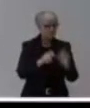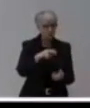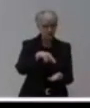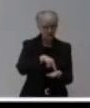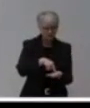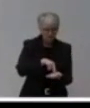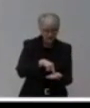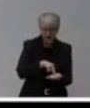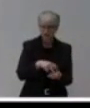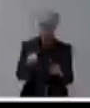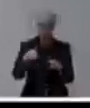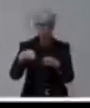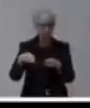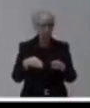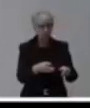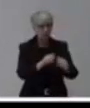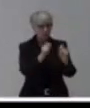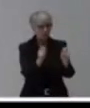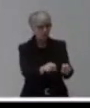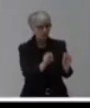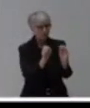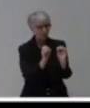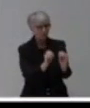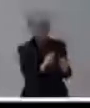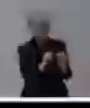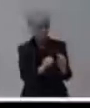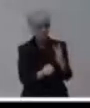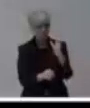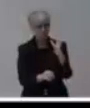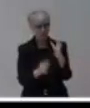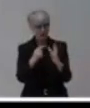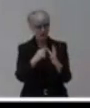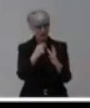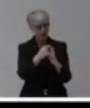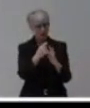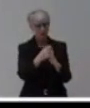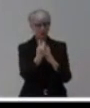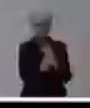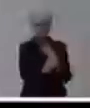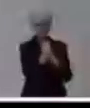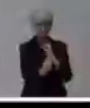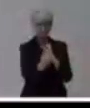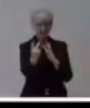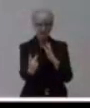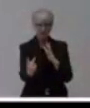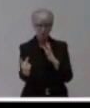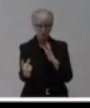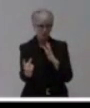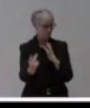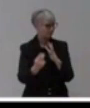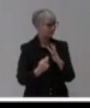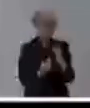un percorso di formazione, ne prevediamo 4 nel corso del biennio,